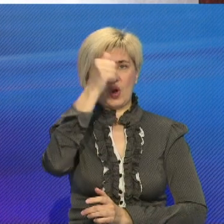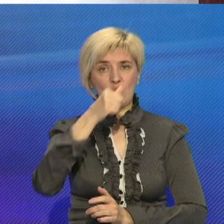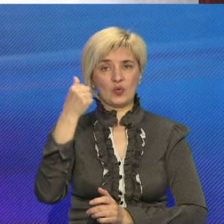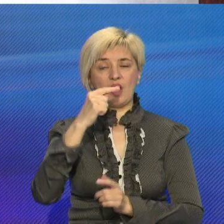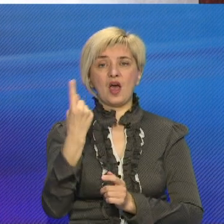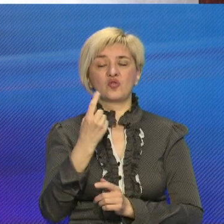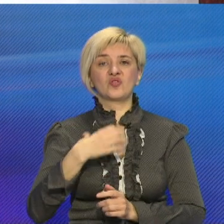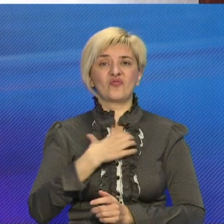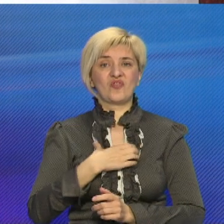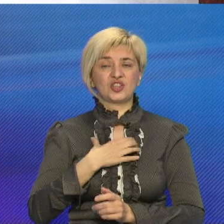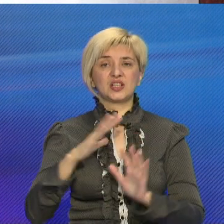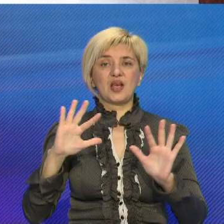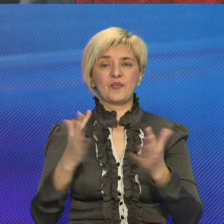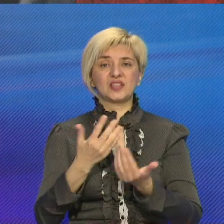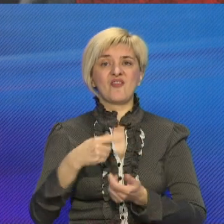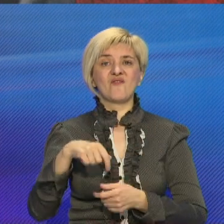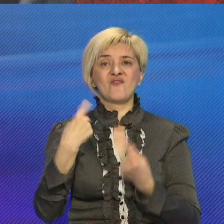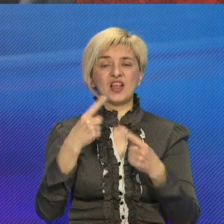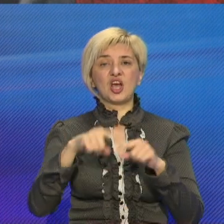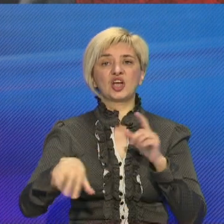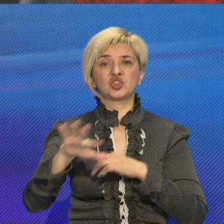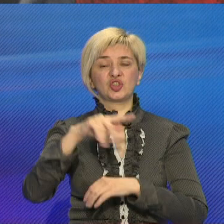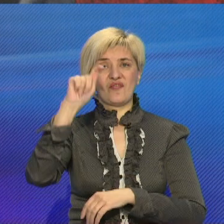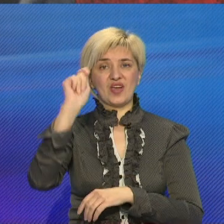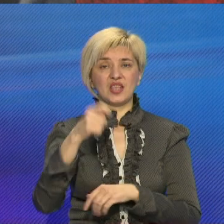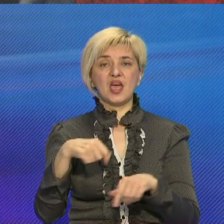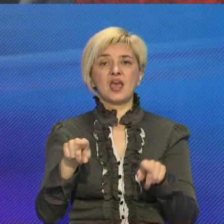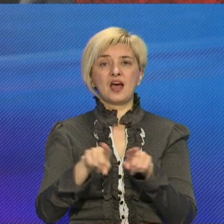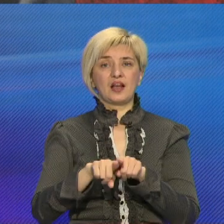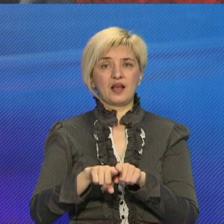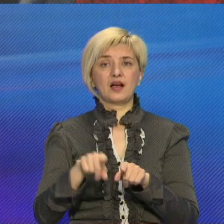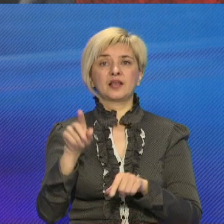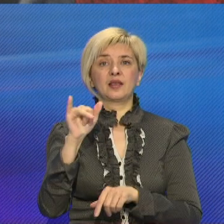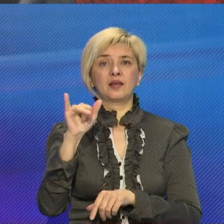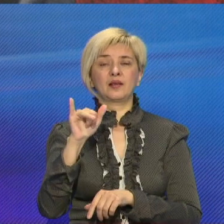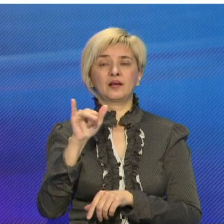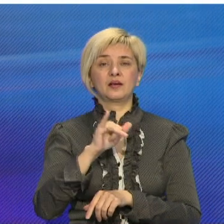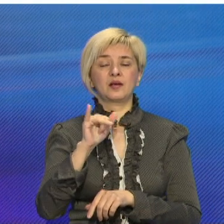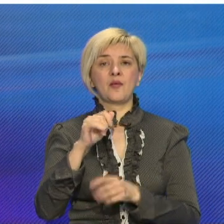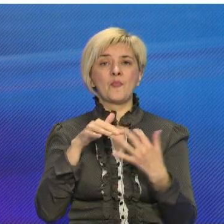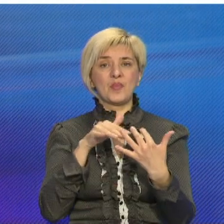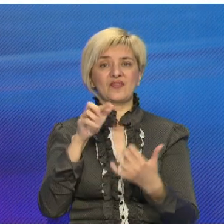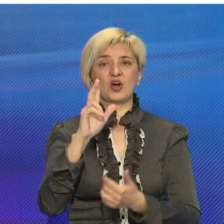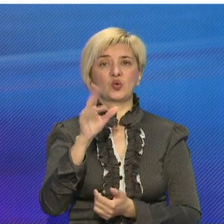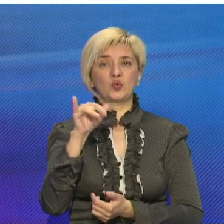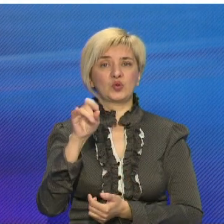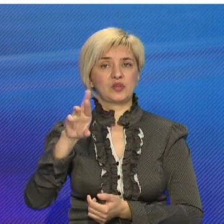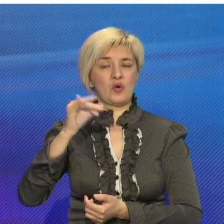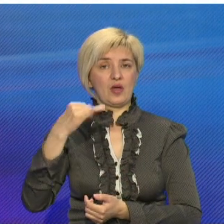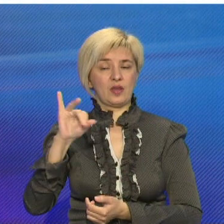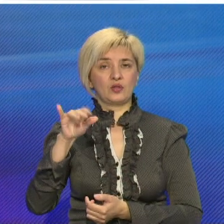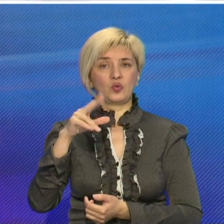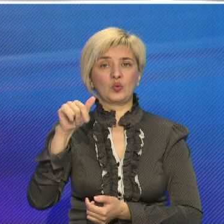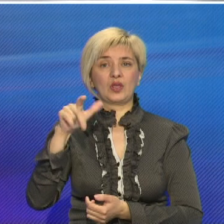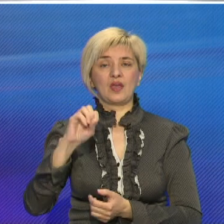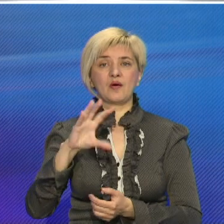найважнейших подей Великой Отечественной войны, якая, як и битва на Курской дузе, стала переломным моментом у ходе военных действий, после яких